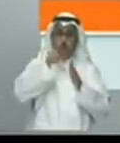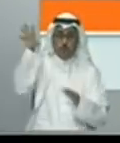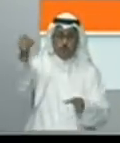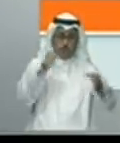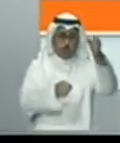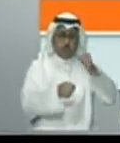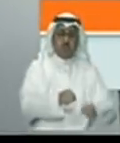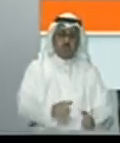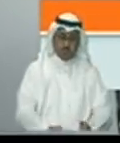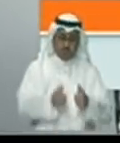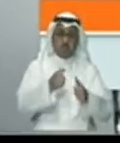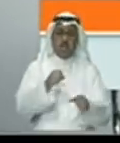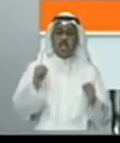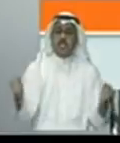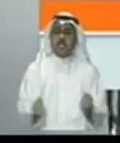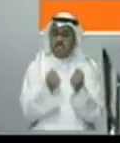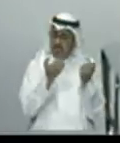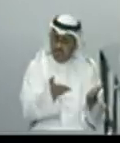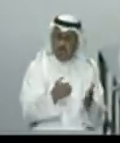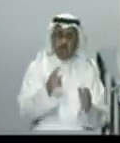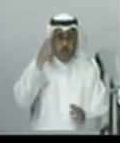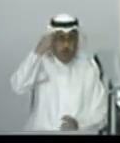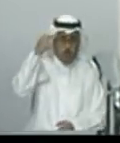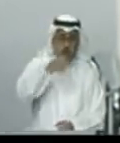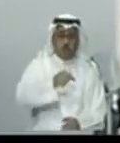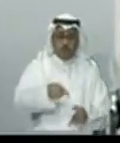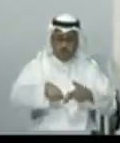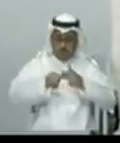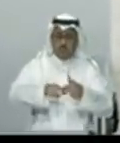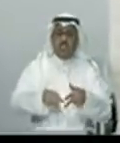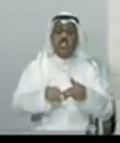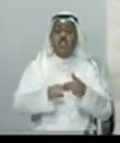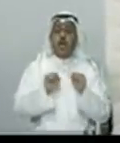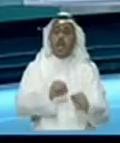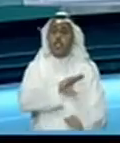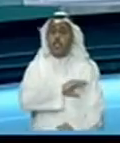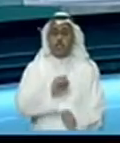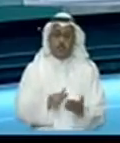تدريبا عاليا لتعزيز عملية توطين الصناعات العسكرية.